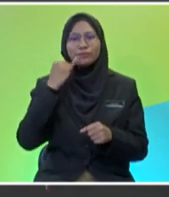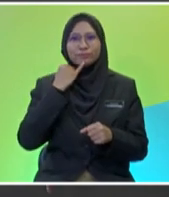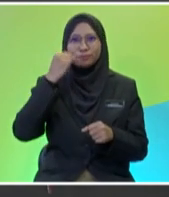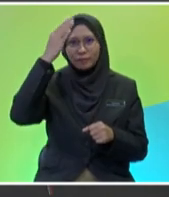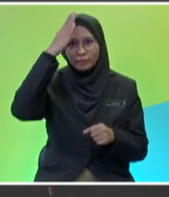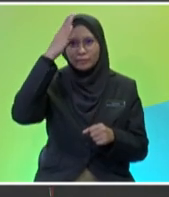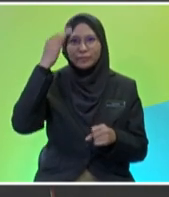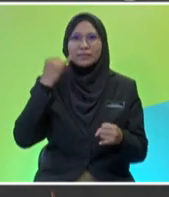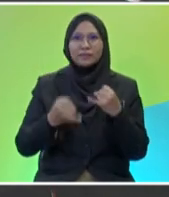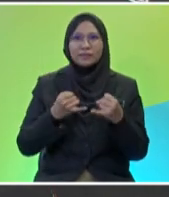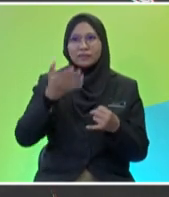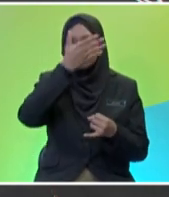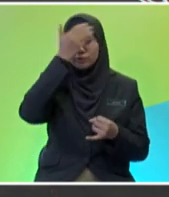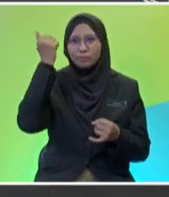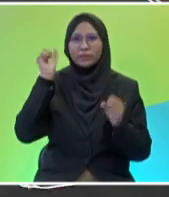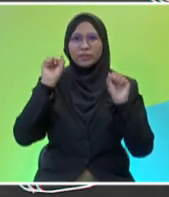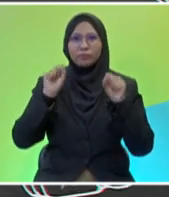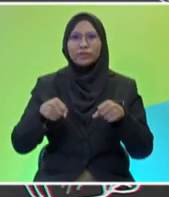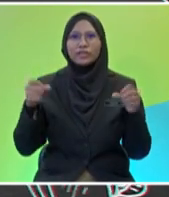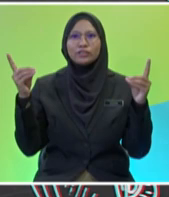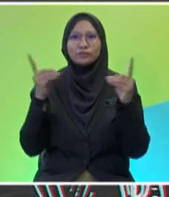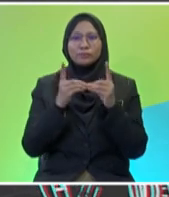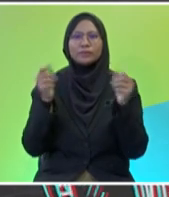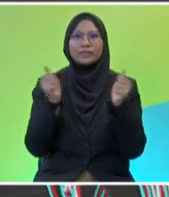teleponnya daripada dua tingkat